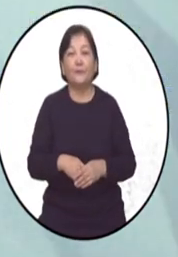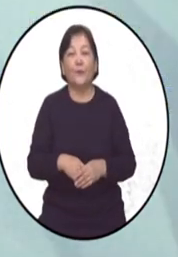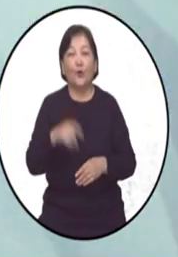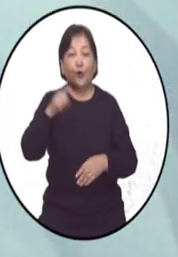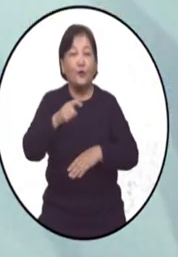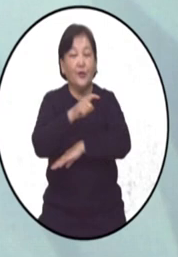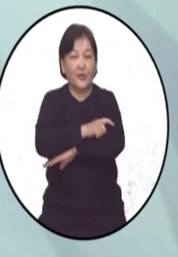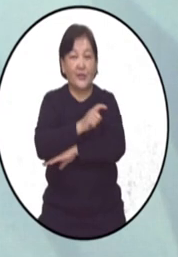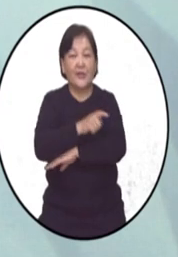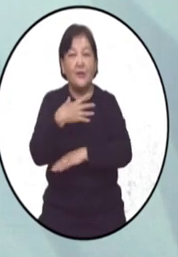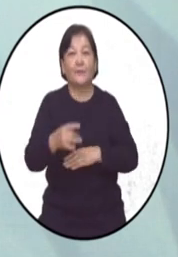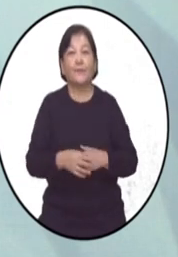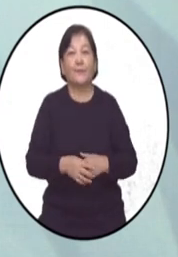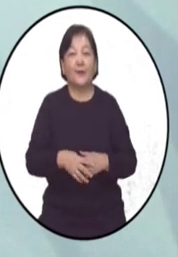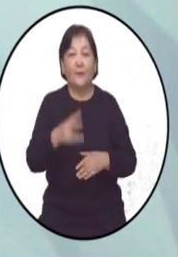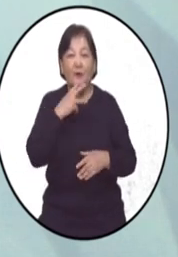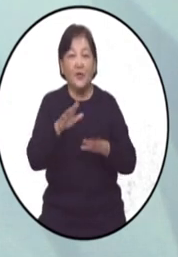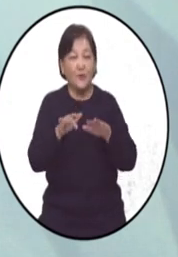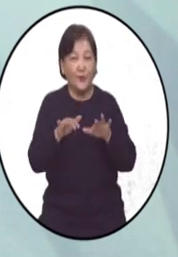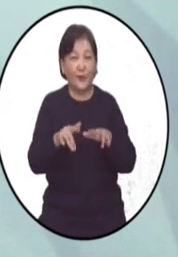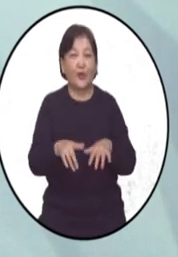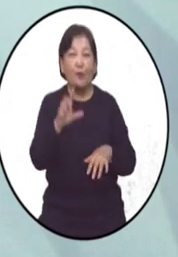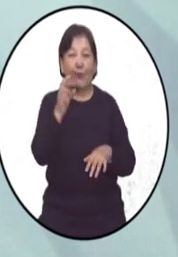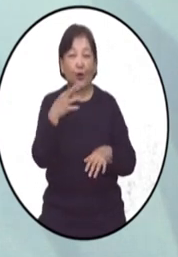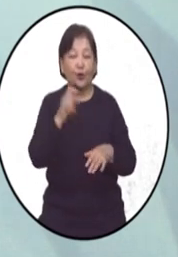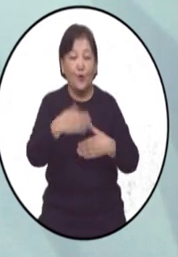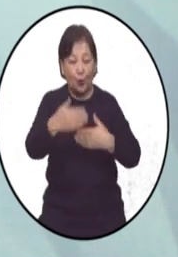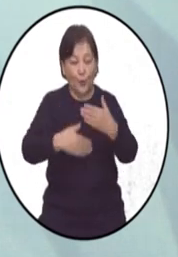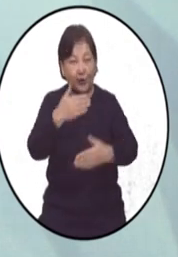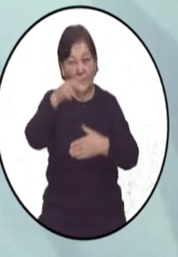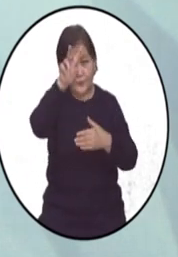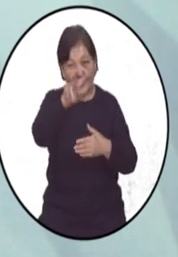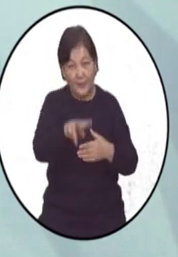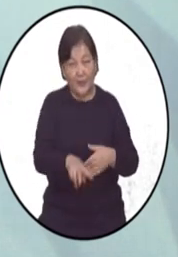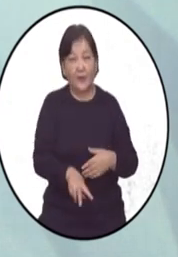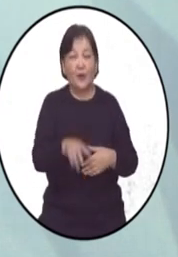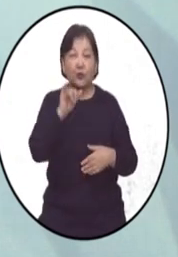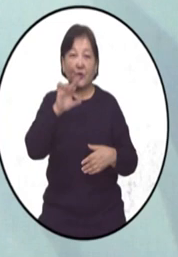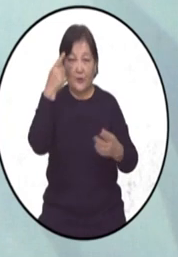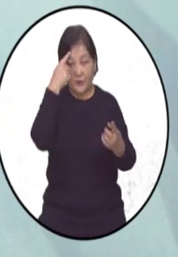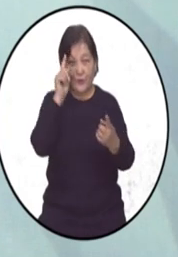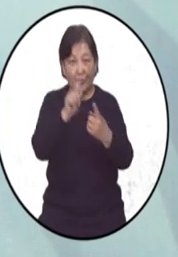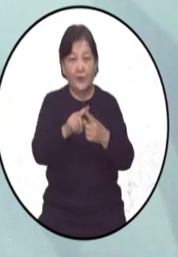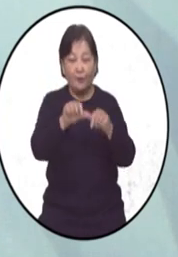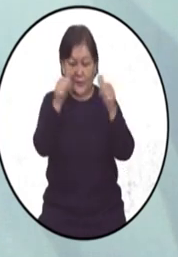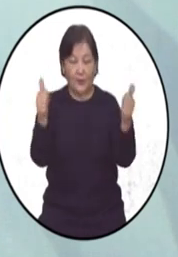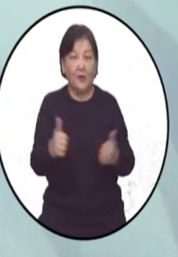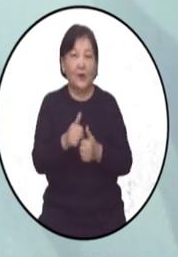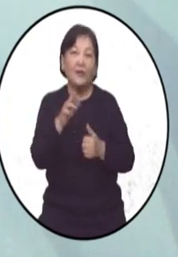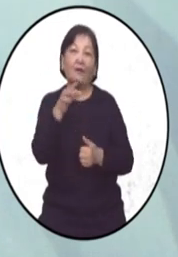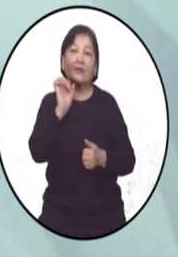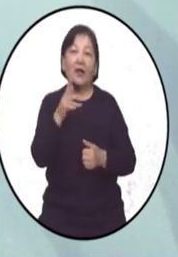өнөөдрийн ээлжит хичээлээр мэдээлэл зүйн бодлогыг бодох үеийн үе шатын дагуу загварчлах гэсэн суралцсан зорилтын хүрээнд явагдана.